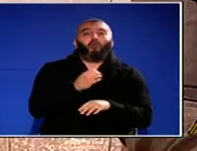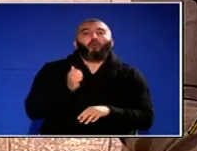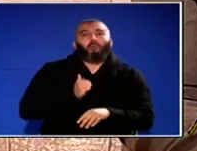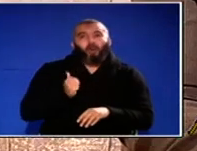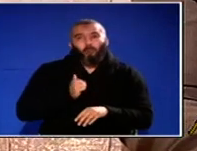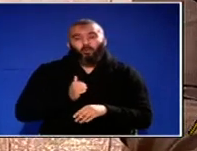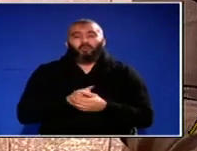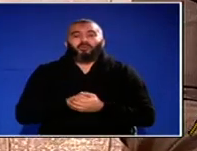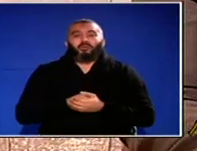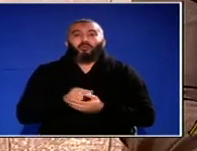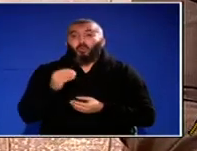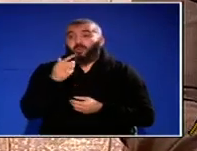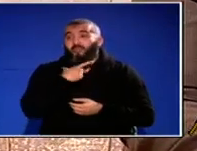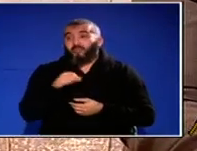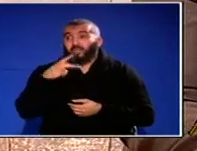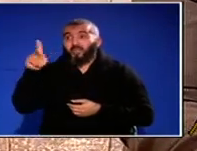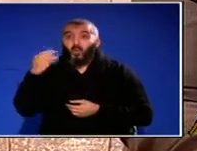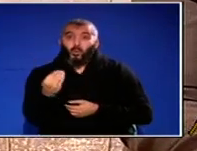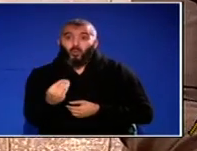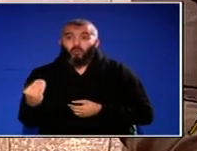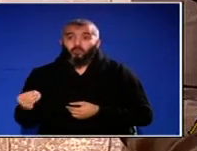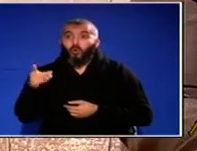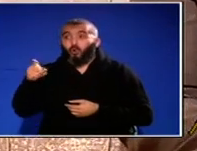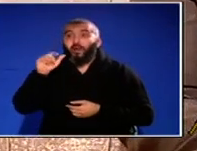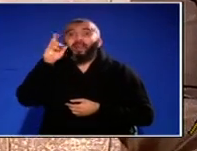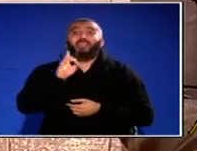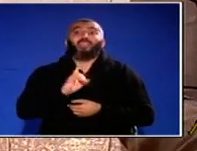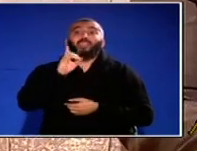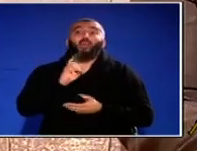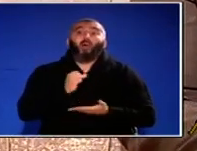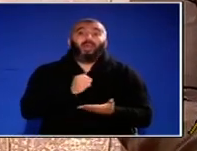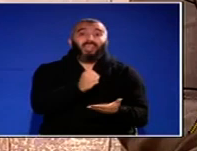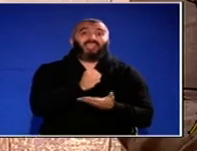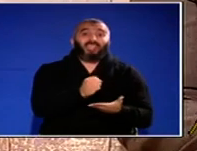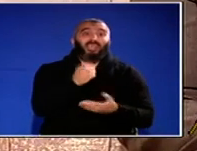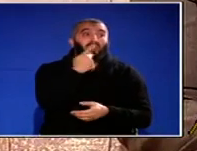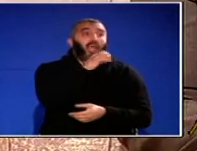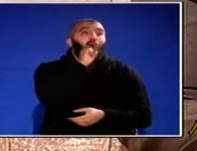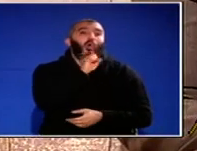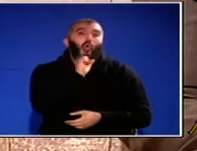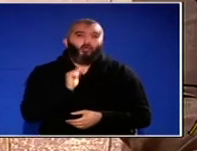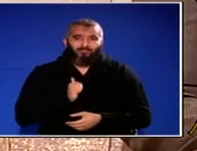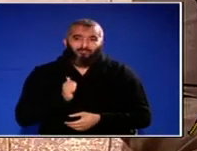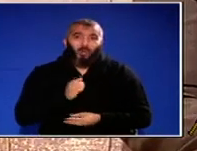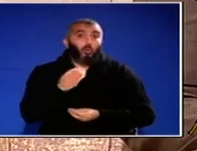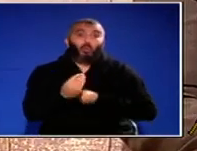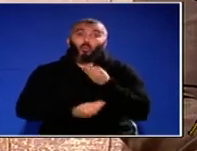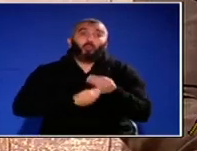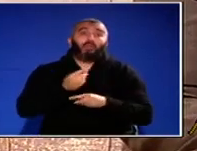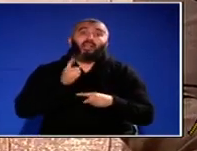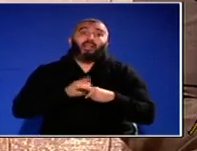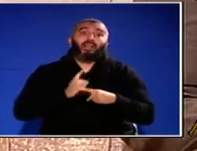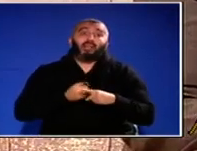الاحفاد يورثوا ولا ما يورثوش في حق في التركة تاع جدتهم ايوه اخي المتوفي هل